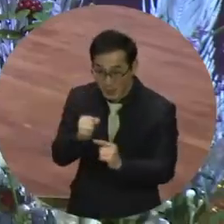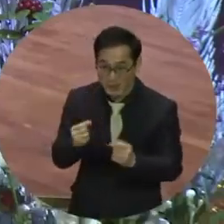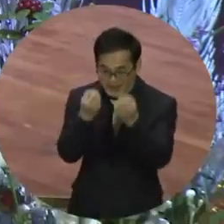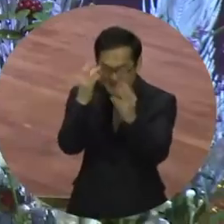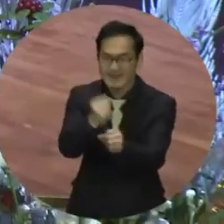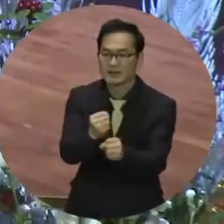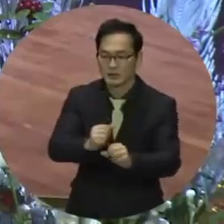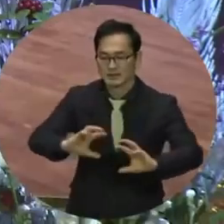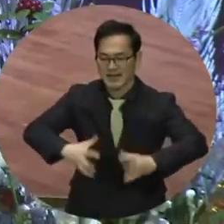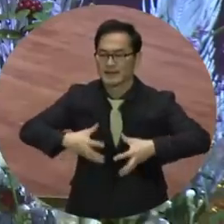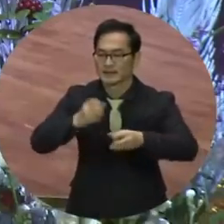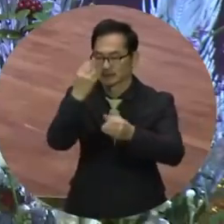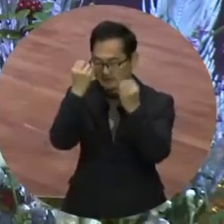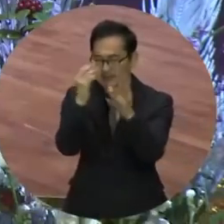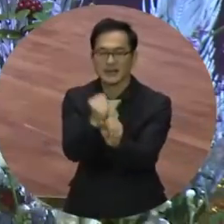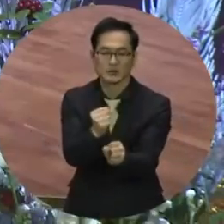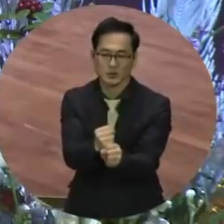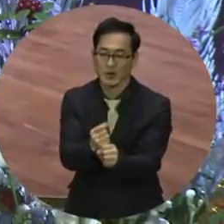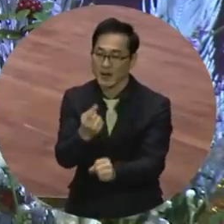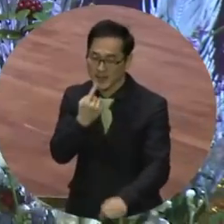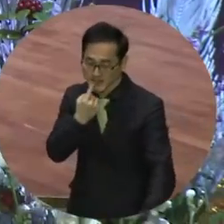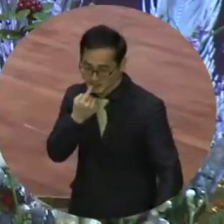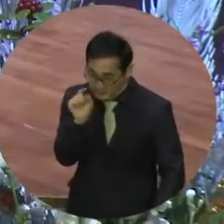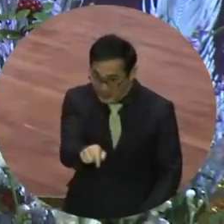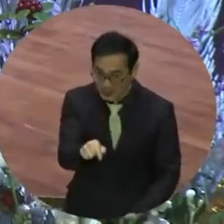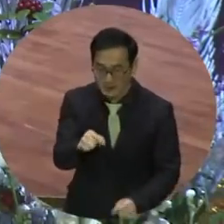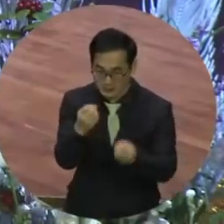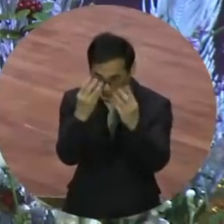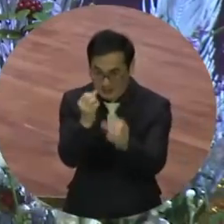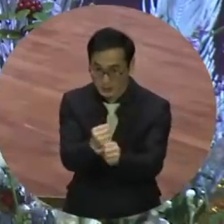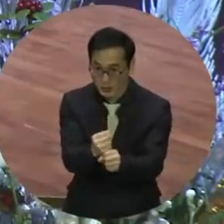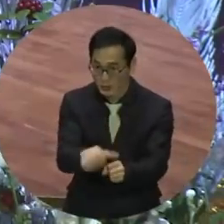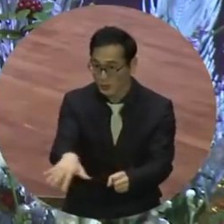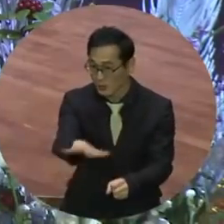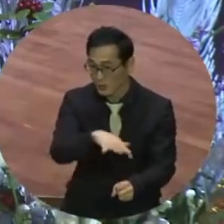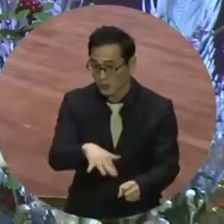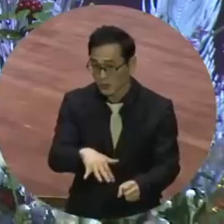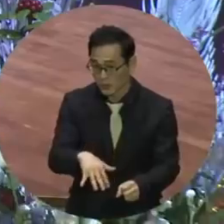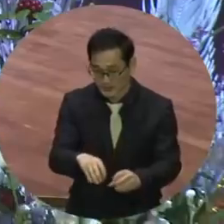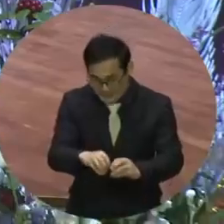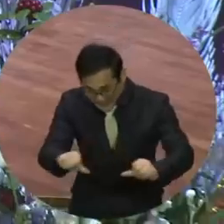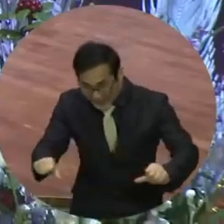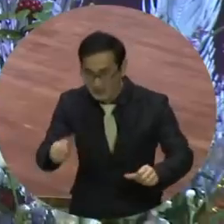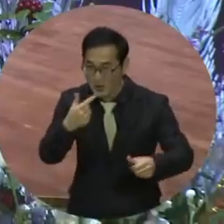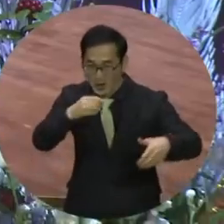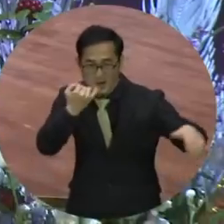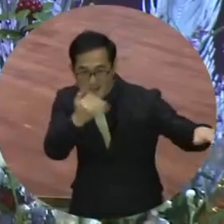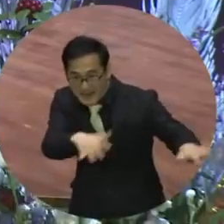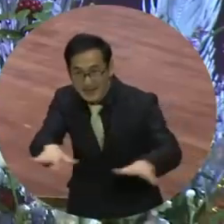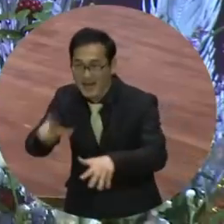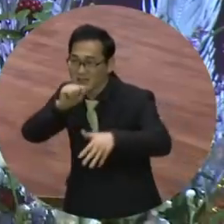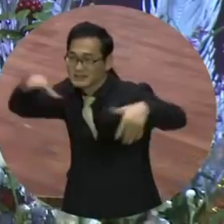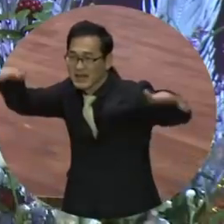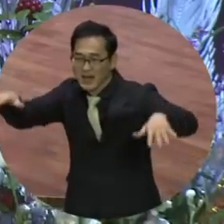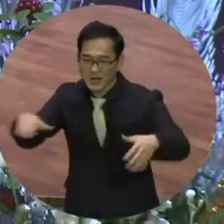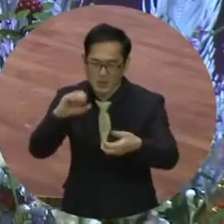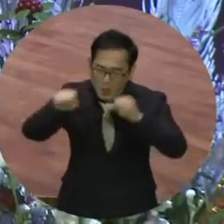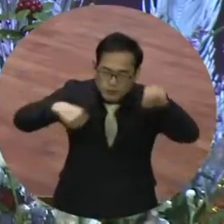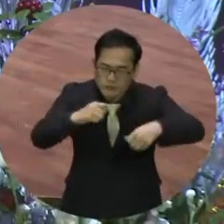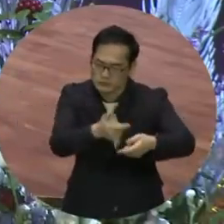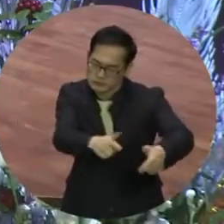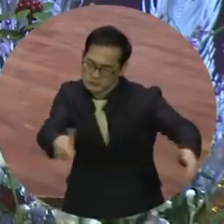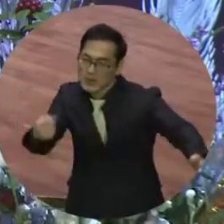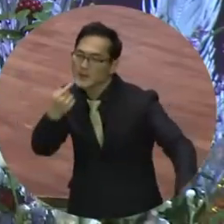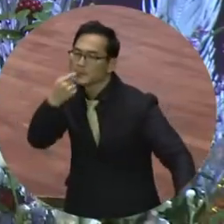있어요. 말씀으로 창조했기 때문에, 말씀으로 이 땅에 오셨고 말씀을 성취하셨고 지금도 성취하고 계시기